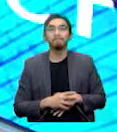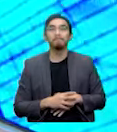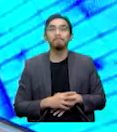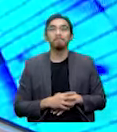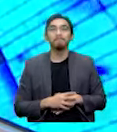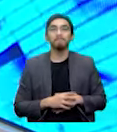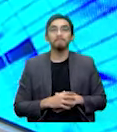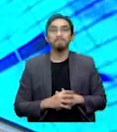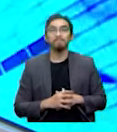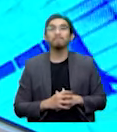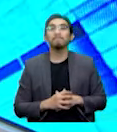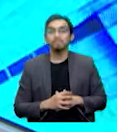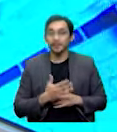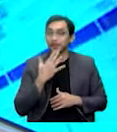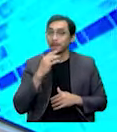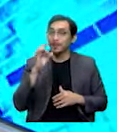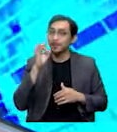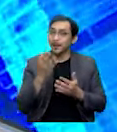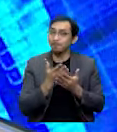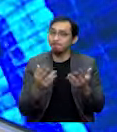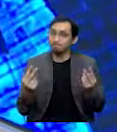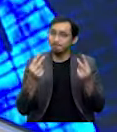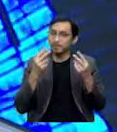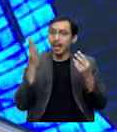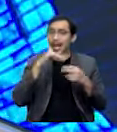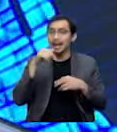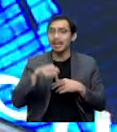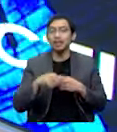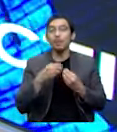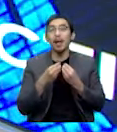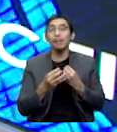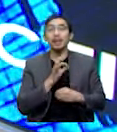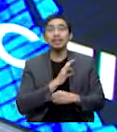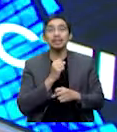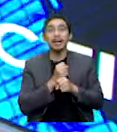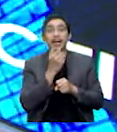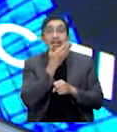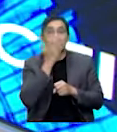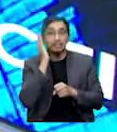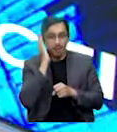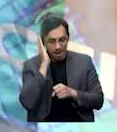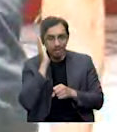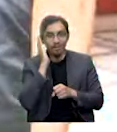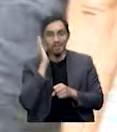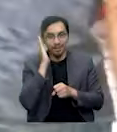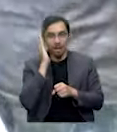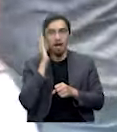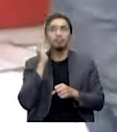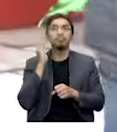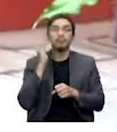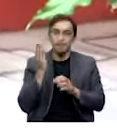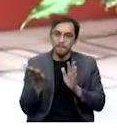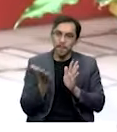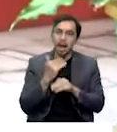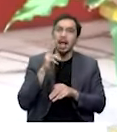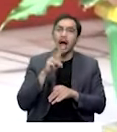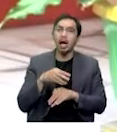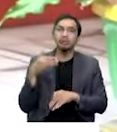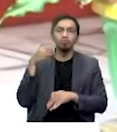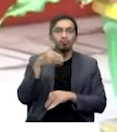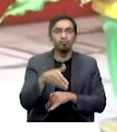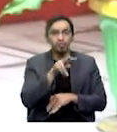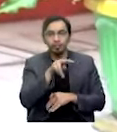Selamat siang Wiki dan juga pemirsa. Hari ini Wakil Presiden terpilih Gibran Rakabuming Raka kembali melakukan peninjauan untuk program